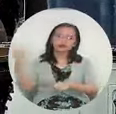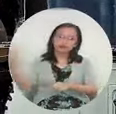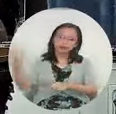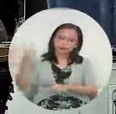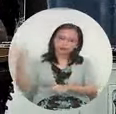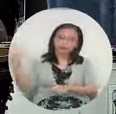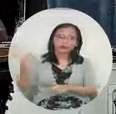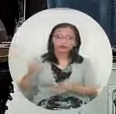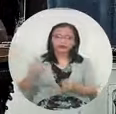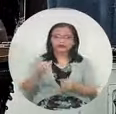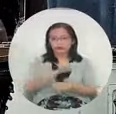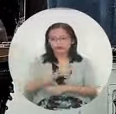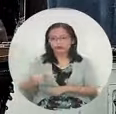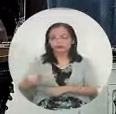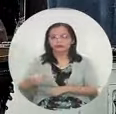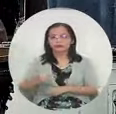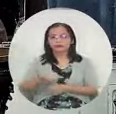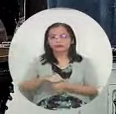same.